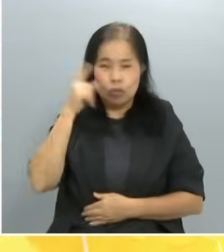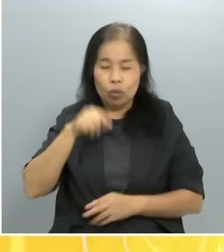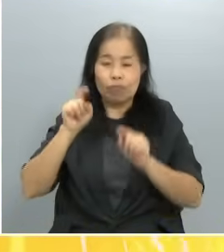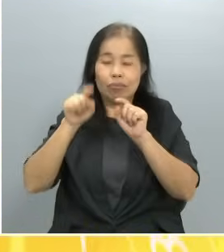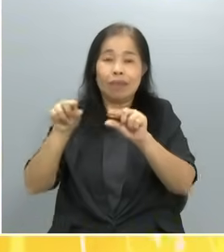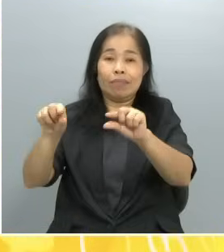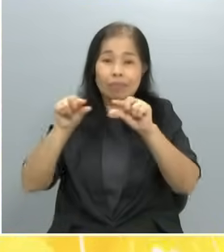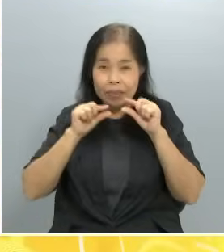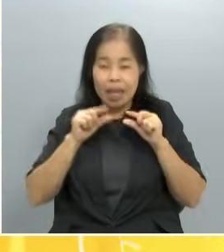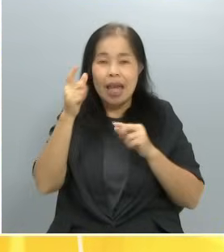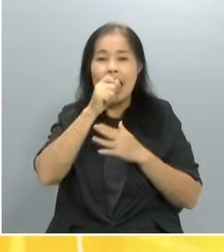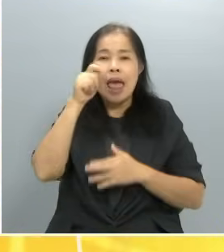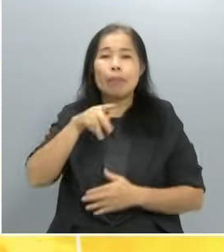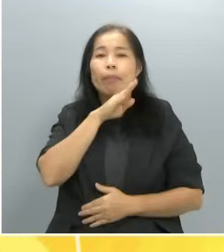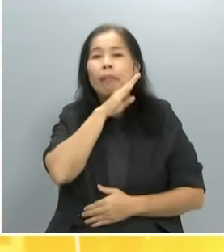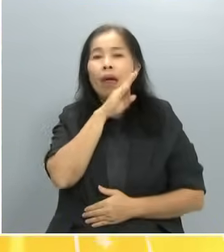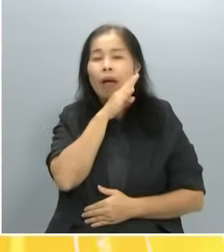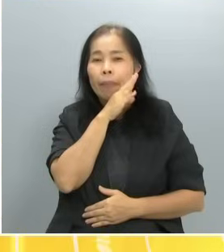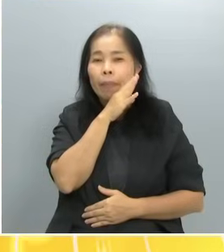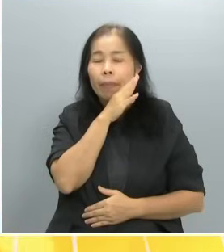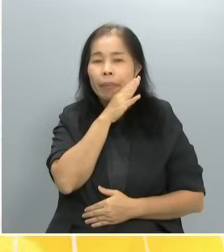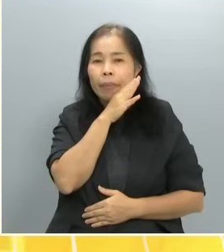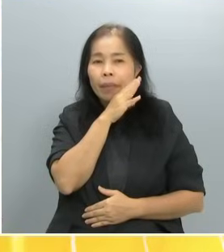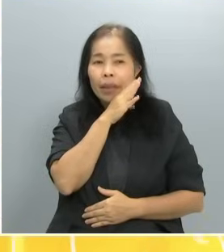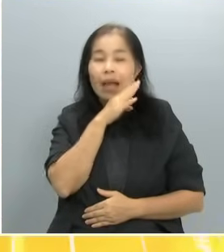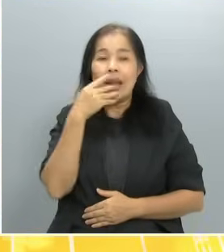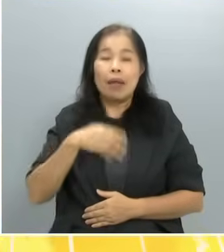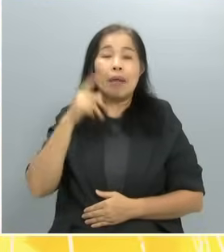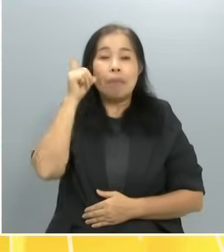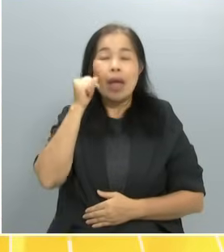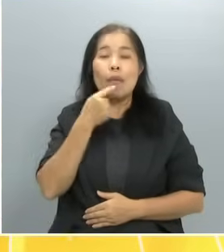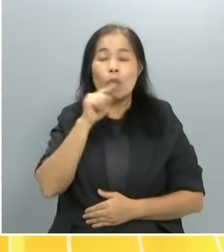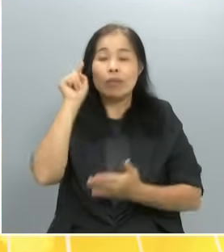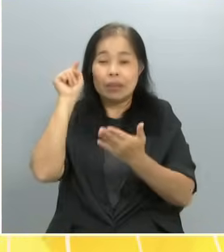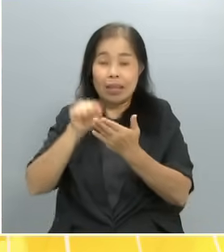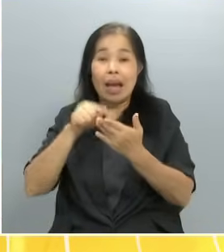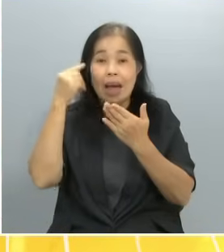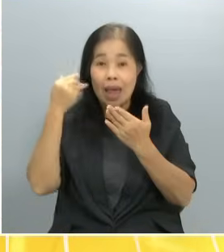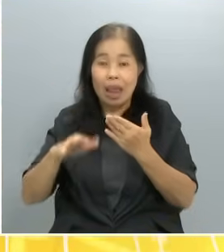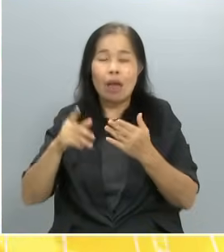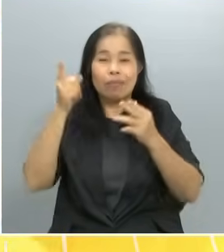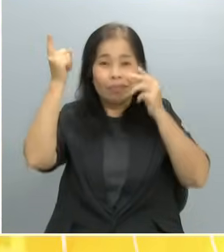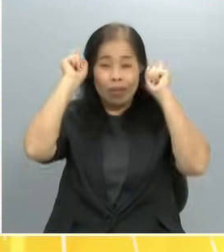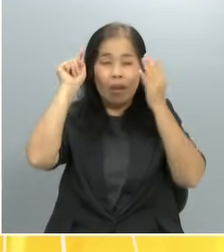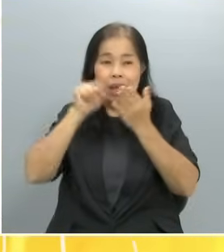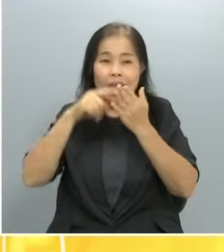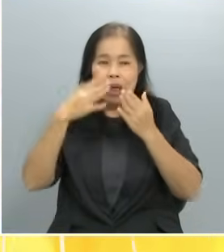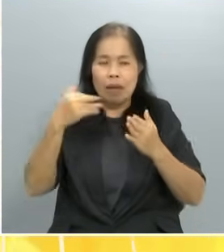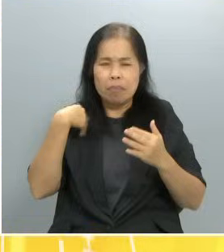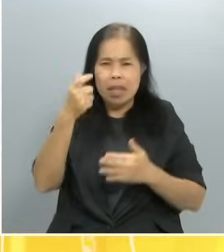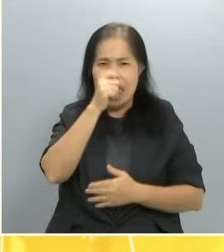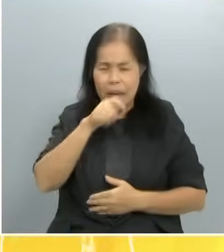อ้างว่าเป็นของกรมที่ดินตรวจสอบภาษีแม่บอกพอกดเข้าไปผ่านมือถือ Androidเจอ 2แอป